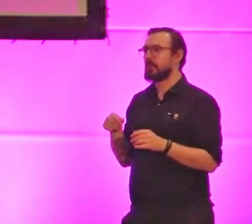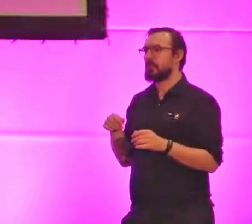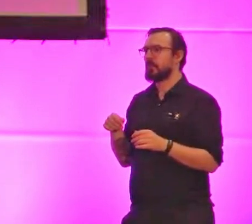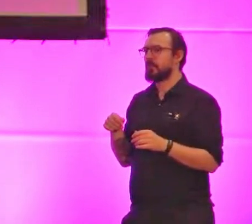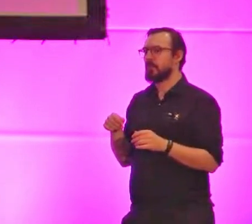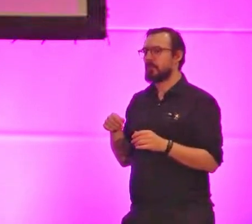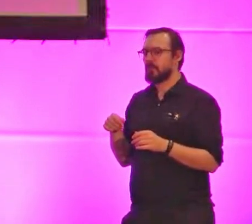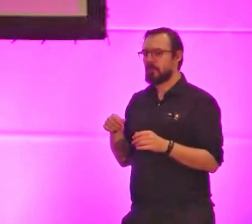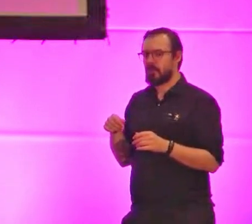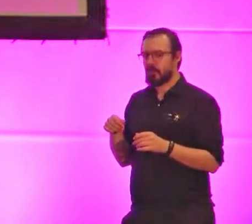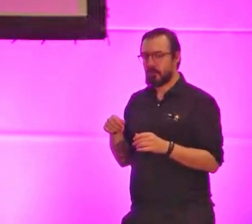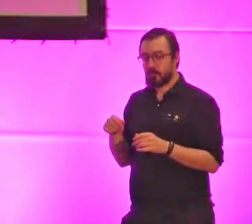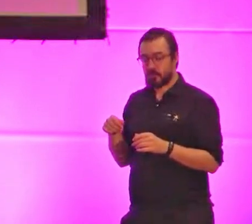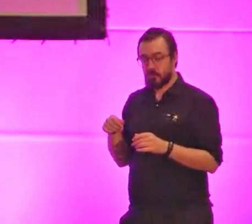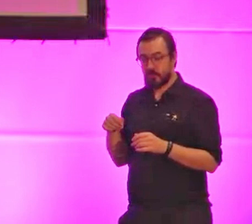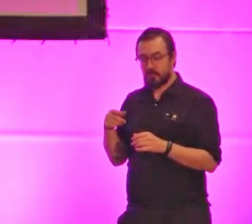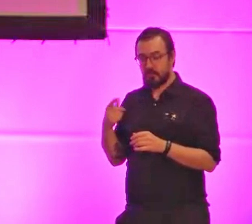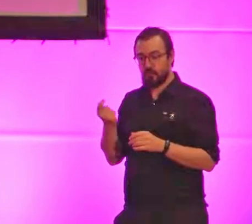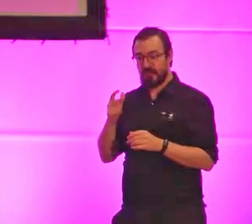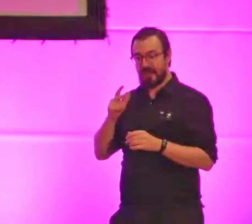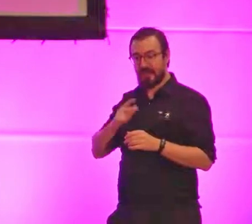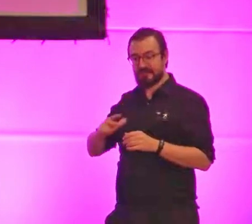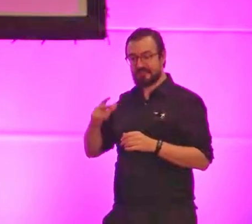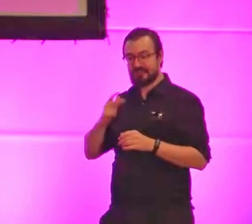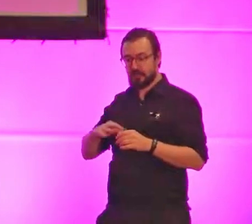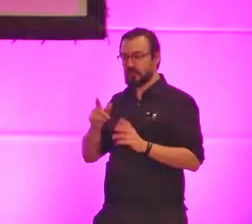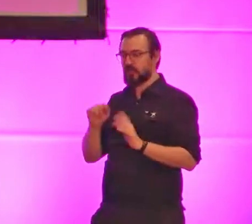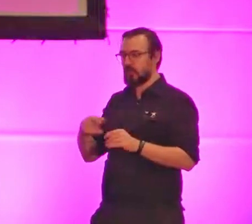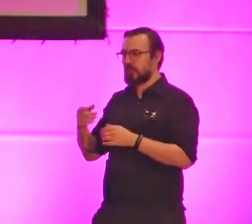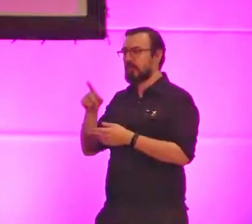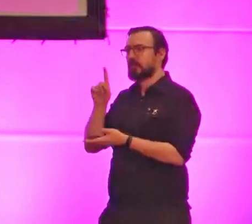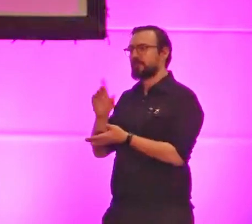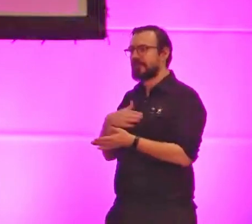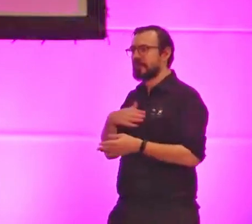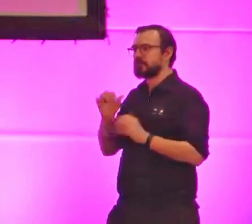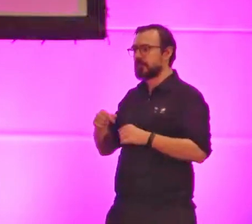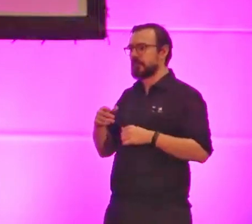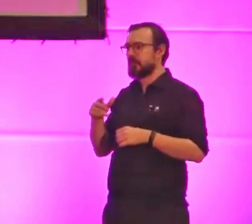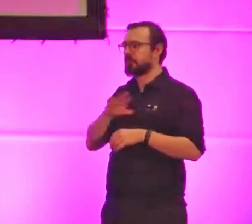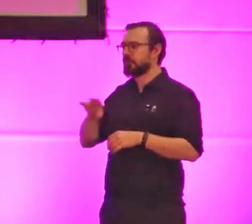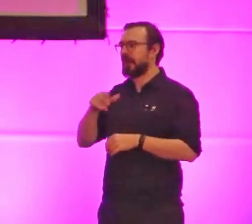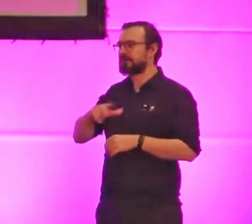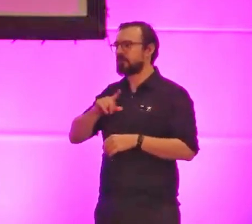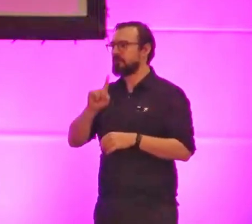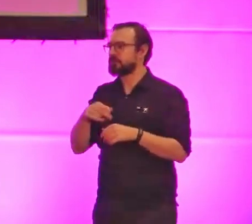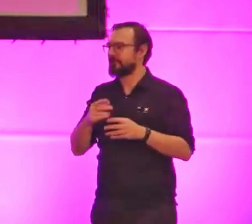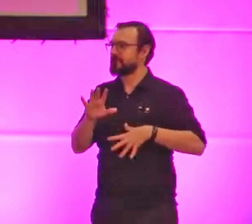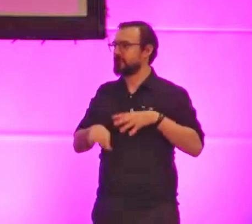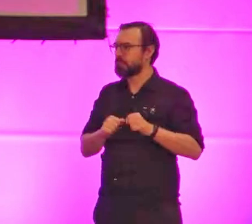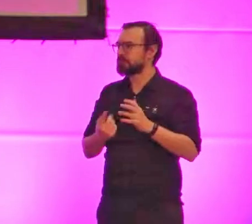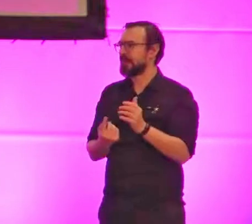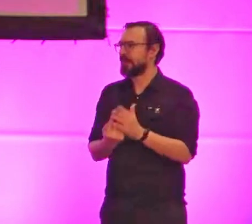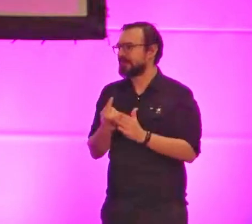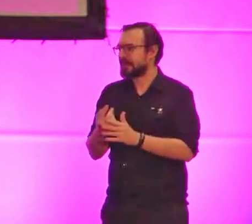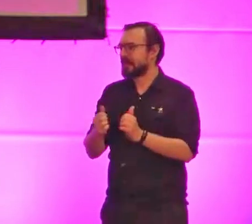corporate responsibility och verkade för att man ska införa sådana här lagstiftningar. Det har man inte gjort i Sverige,